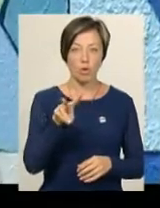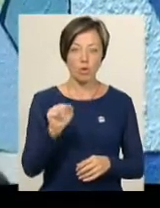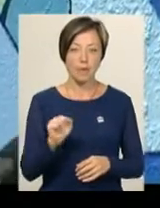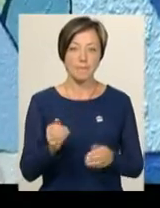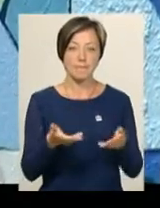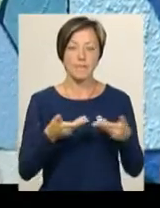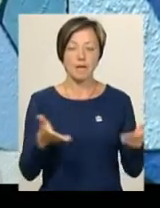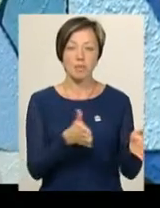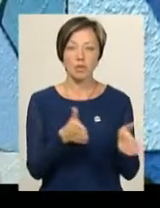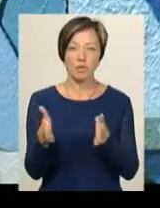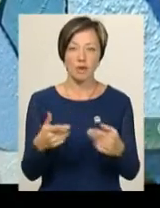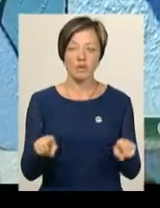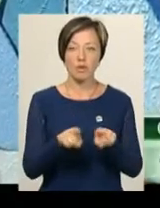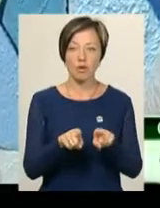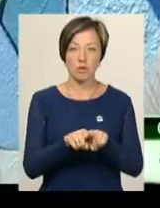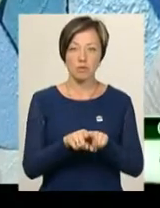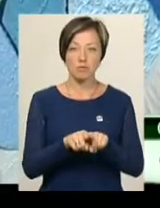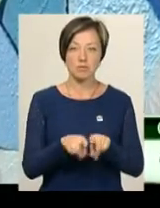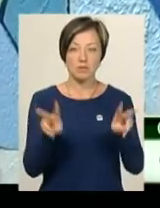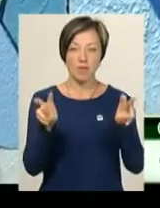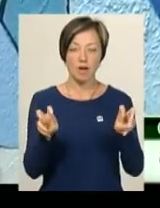підготували так звану бомбу.